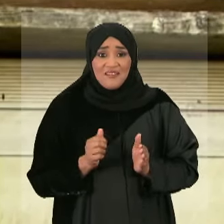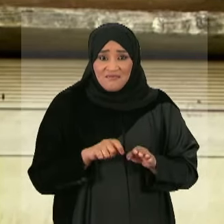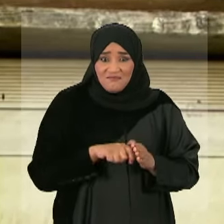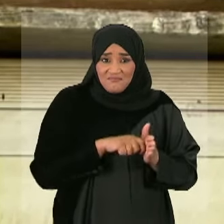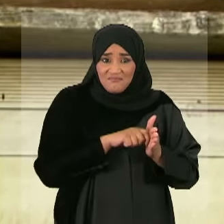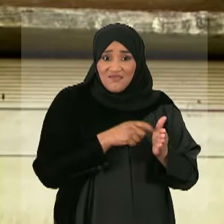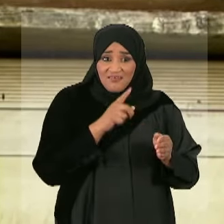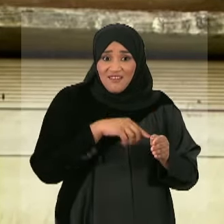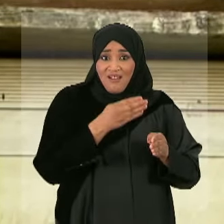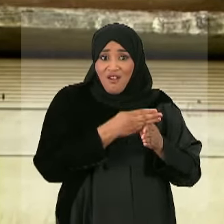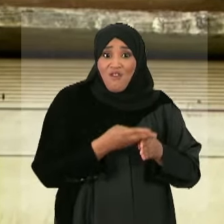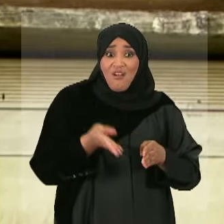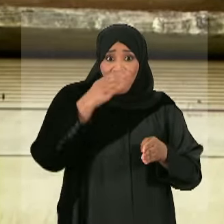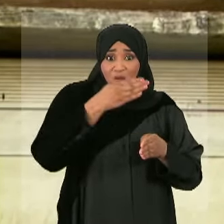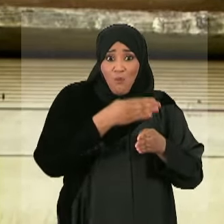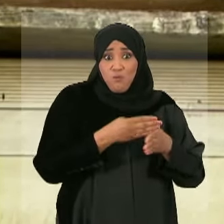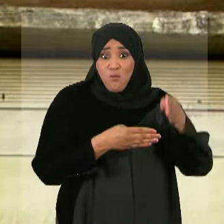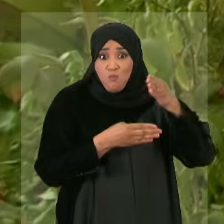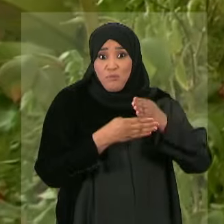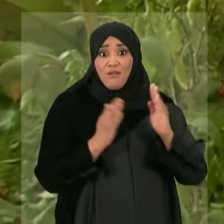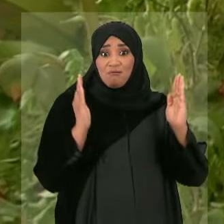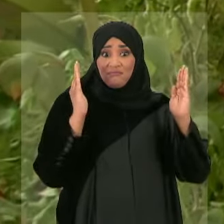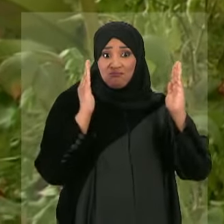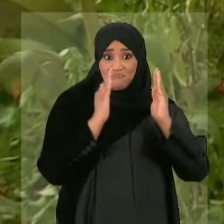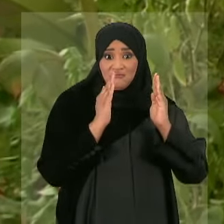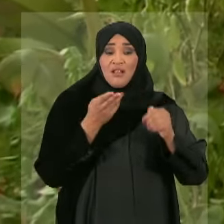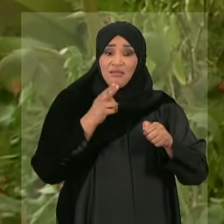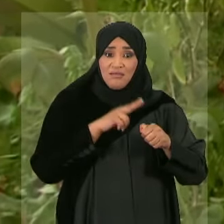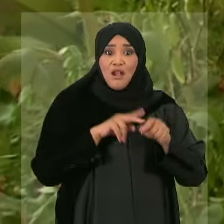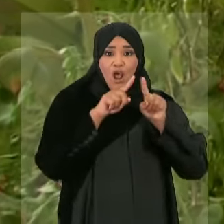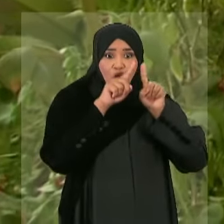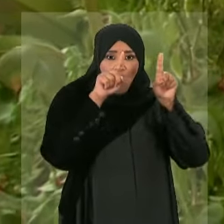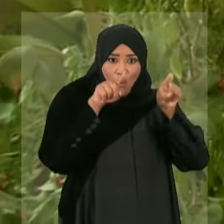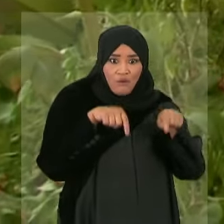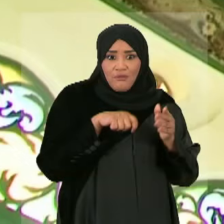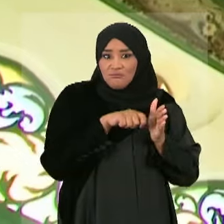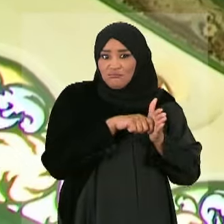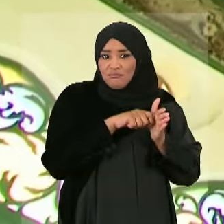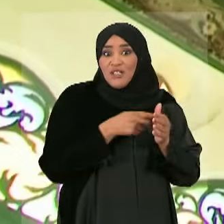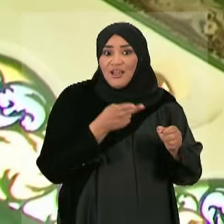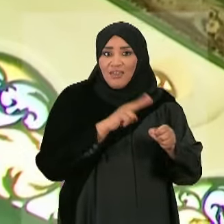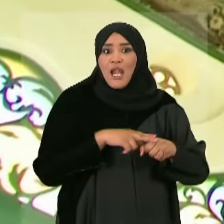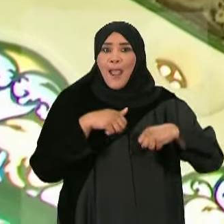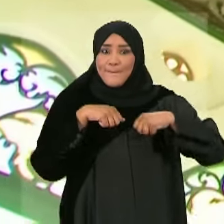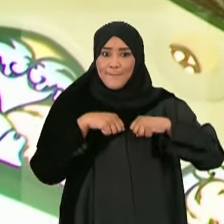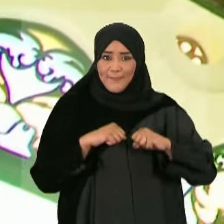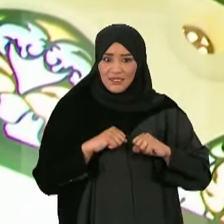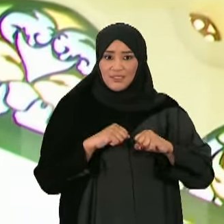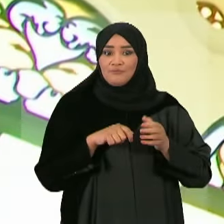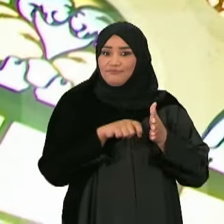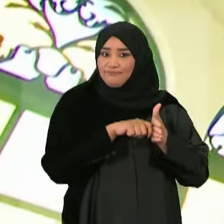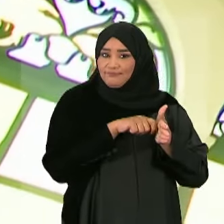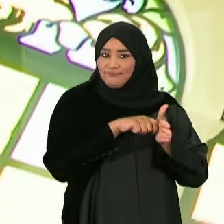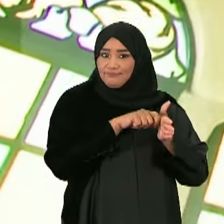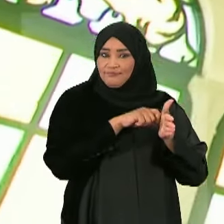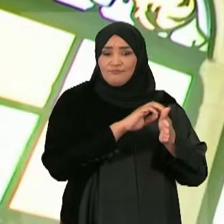فوق العقودة هاي بنى الدار المقابلة، بعدين انبنت الغرف هاي، بعدين الليوان. الليوان هذا ورسوماته كان في